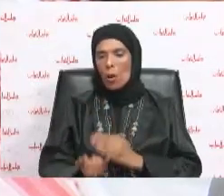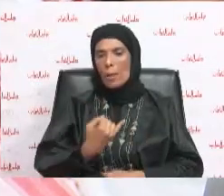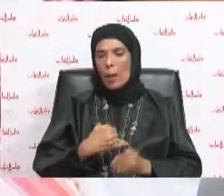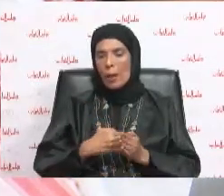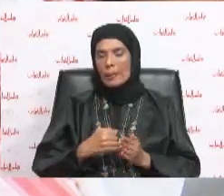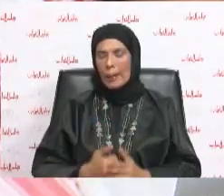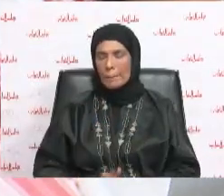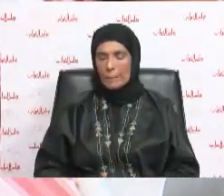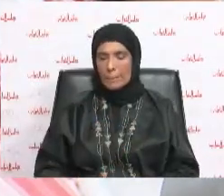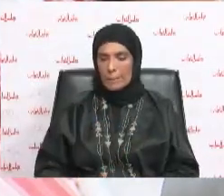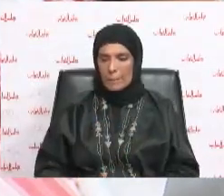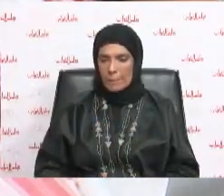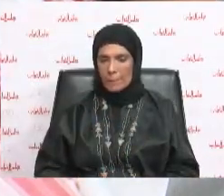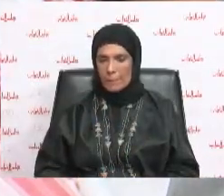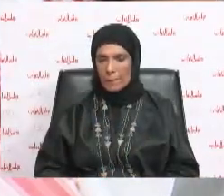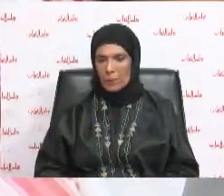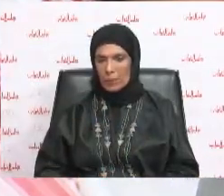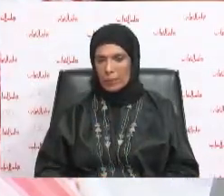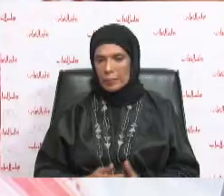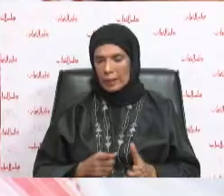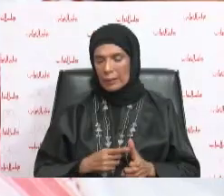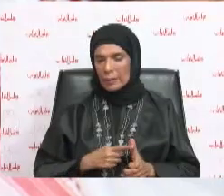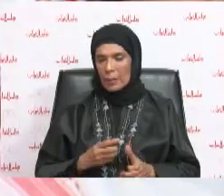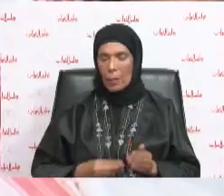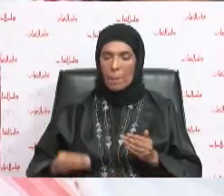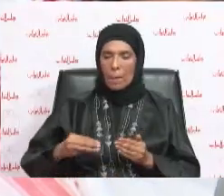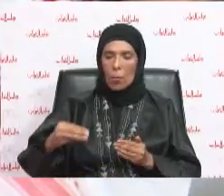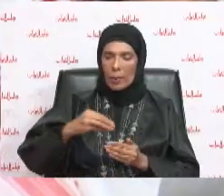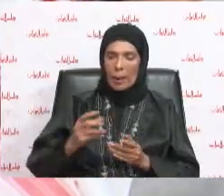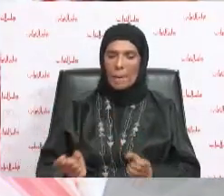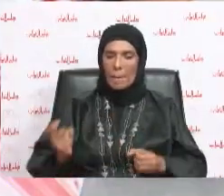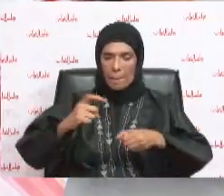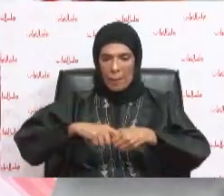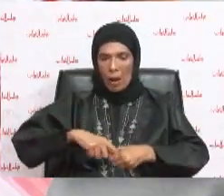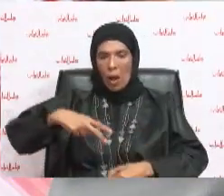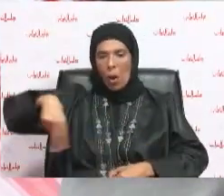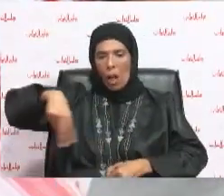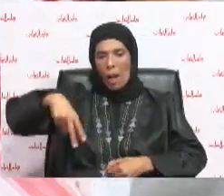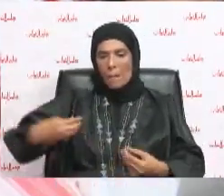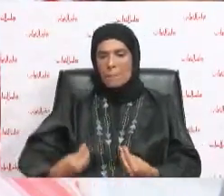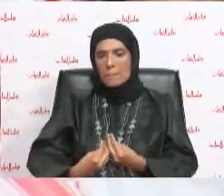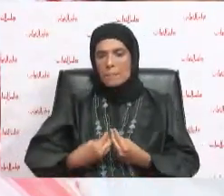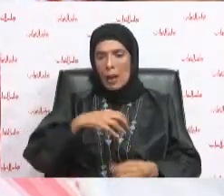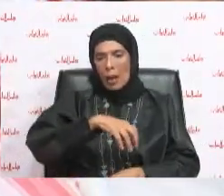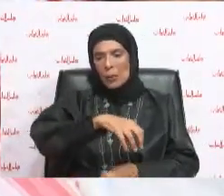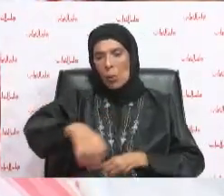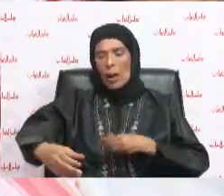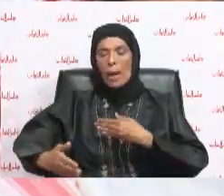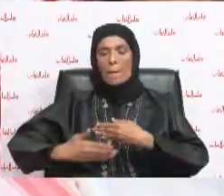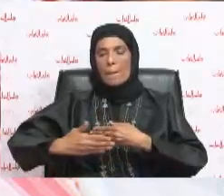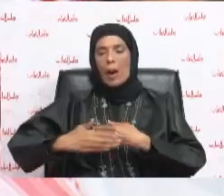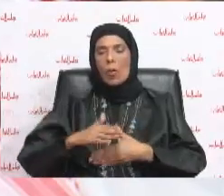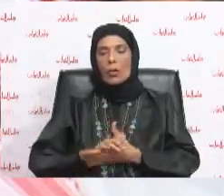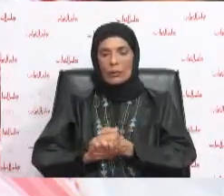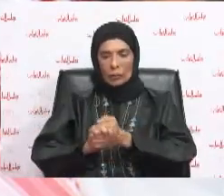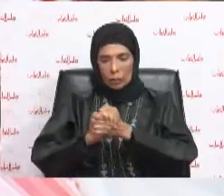الاتفاقية. نلاقي أول بند فيها هو تعزيز سبل التعاون الثنائي مع الدول المجاورة